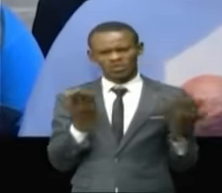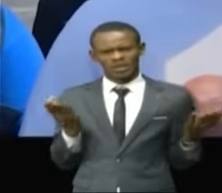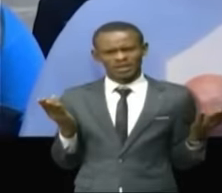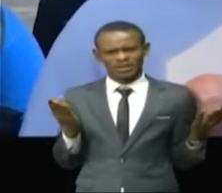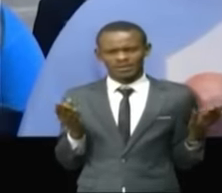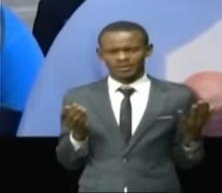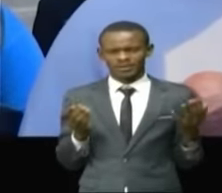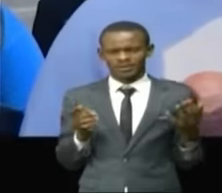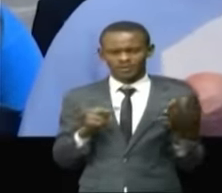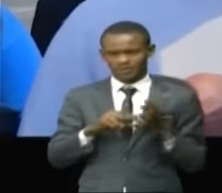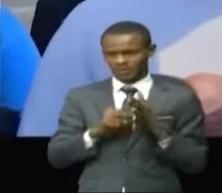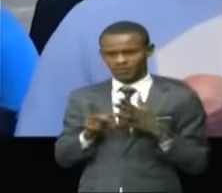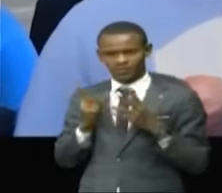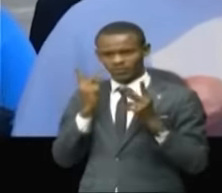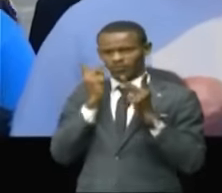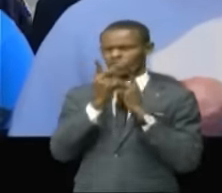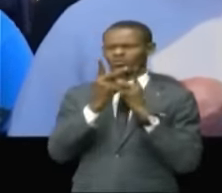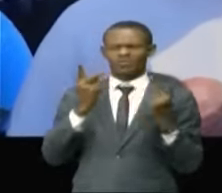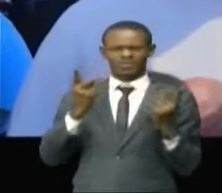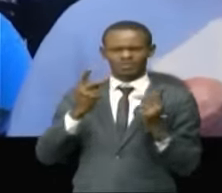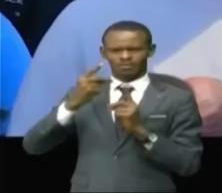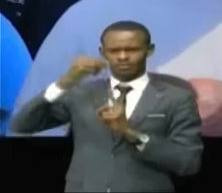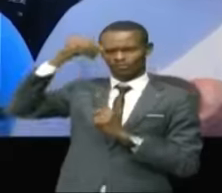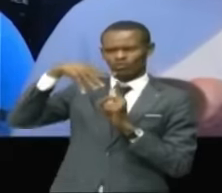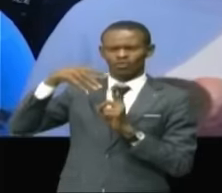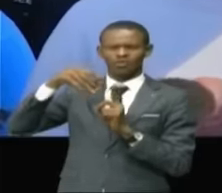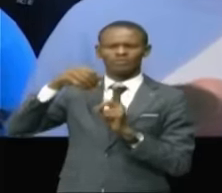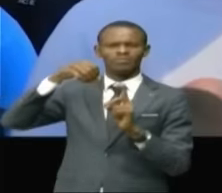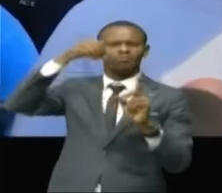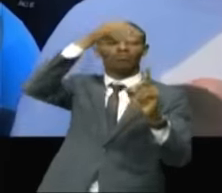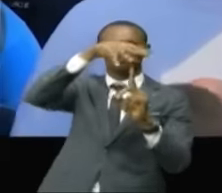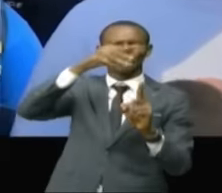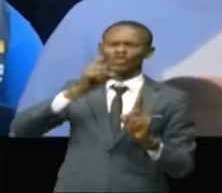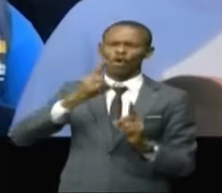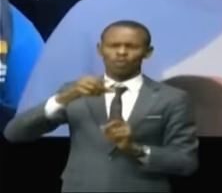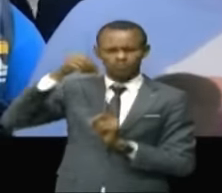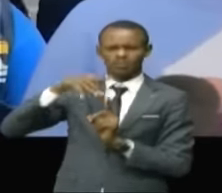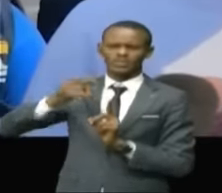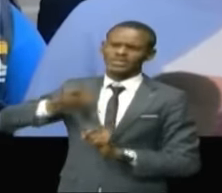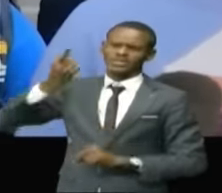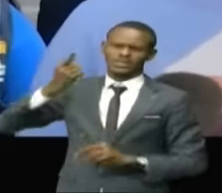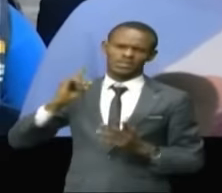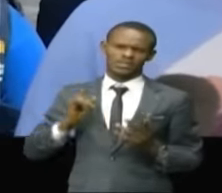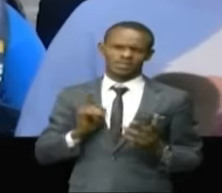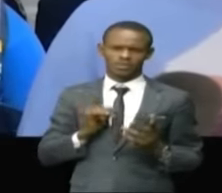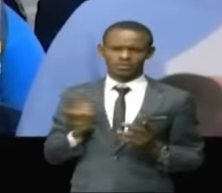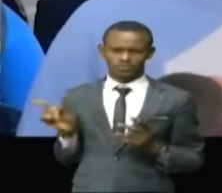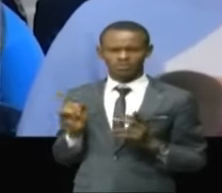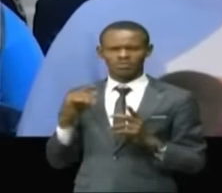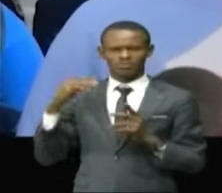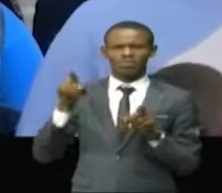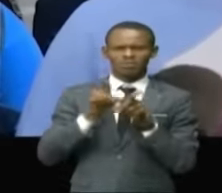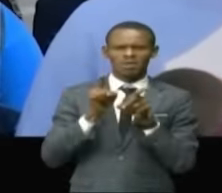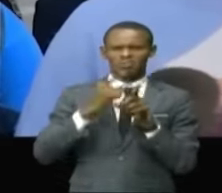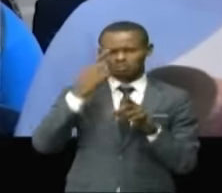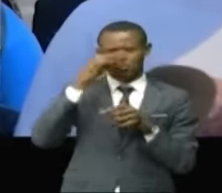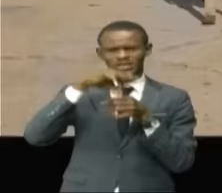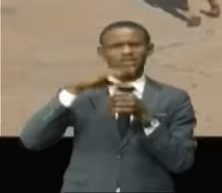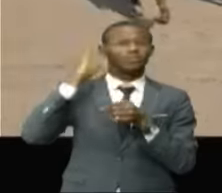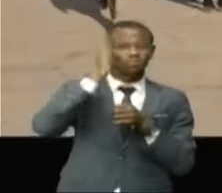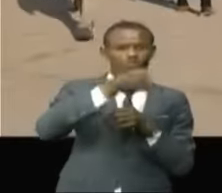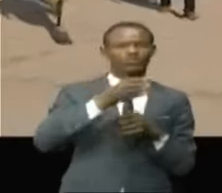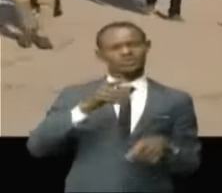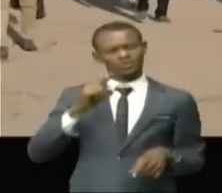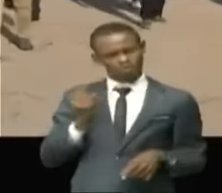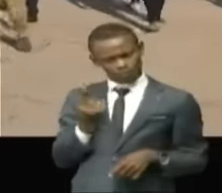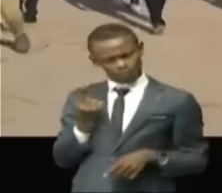donne pas la vision et l'onction à deux personnes à la fois. L'onction pour cette fois-ci et pour les élections qui viennent, c'est Félix-Antoine Tshisekedi Tshilombo.